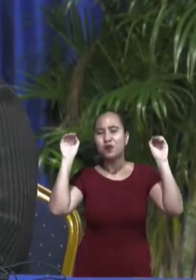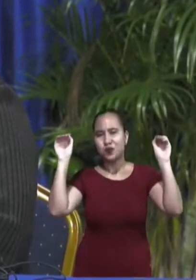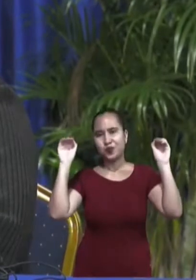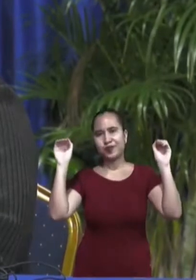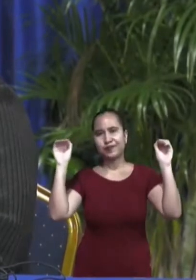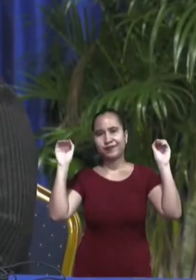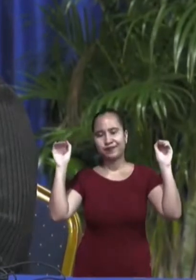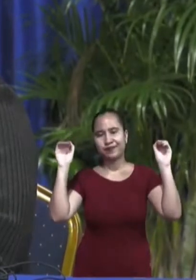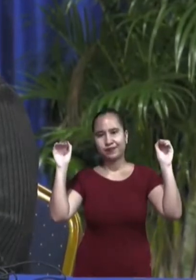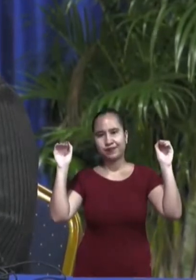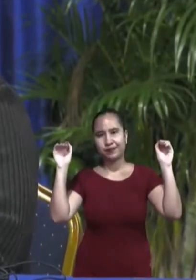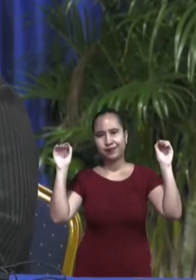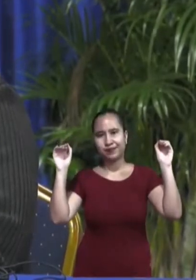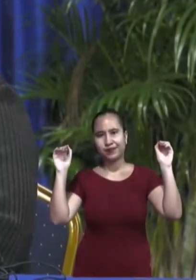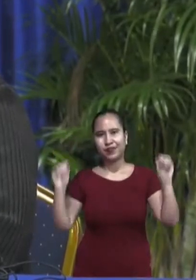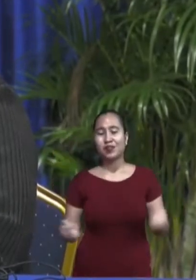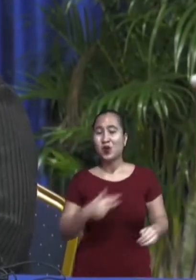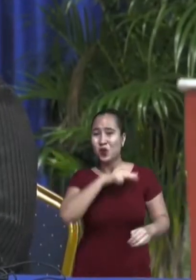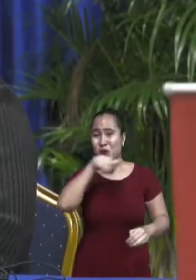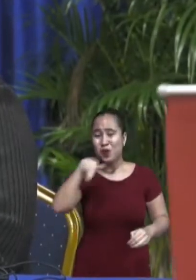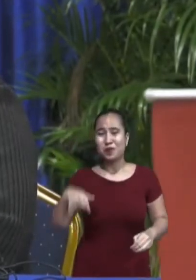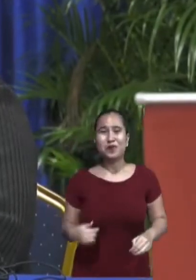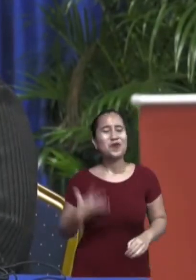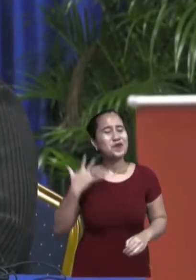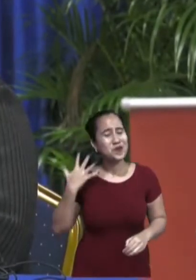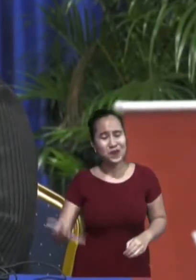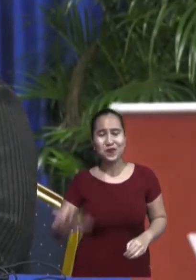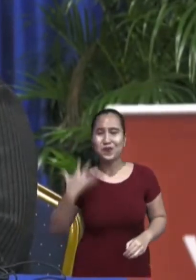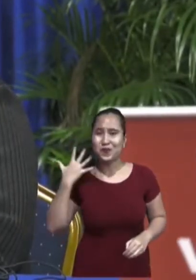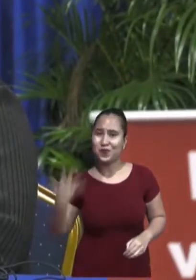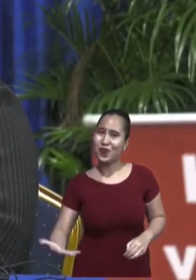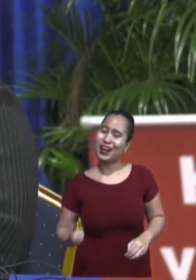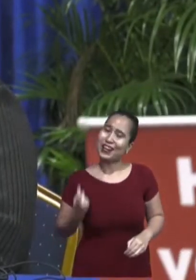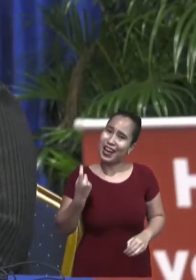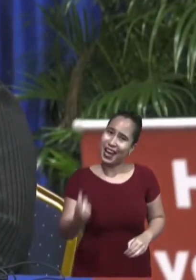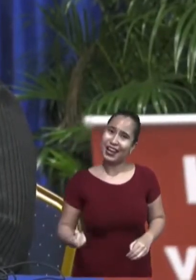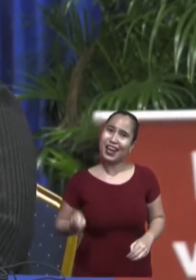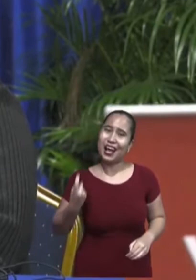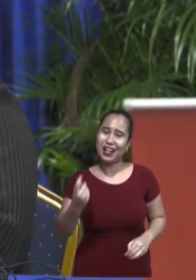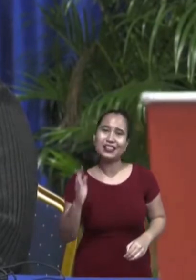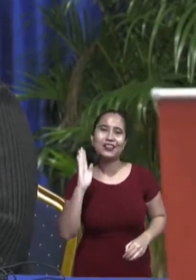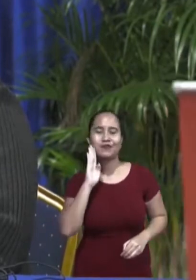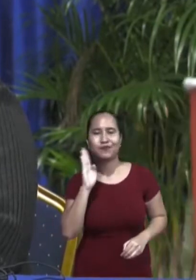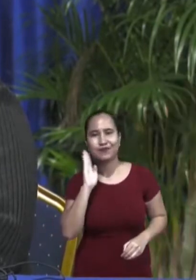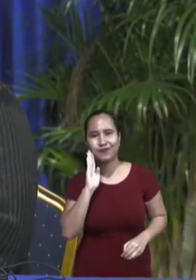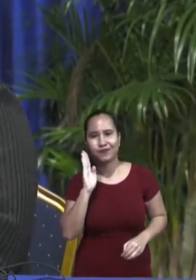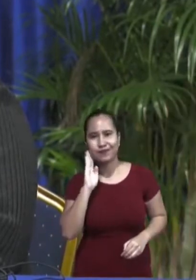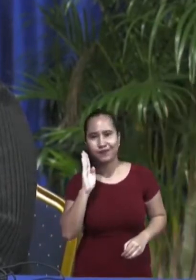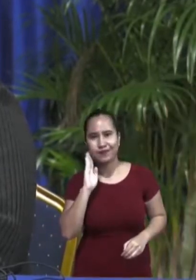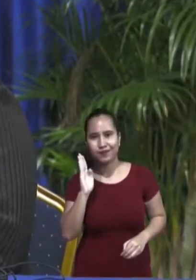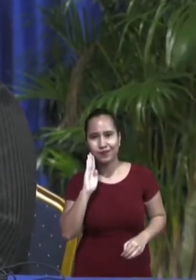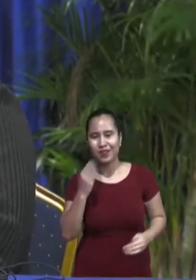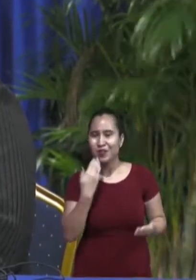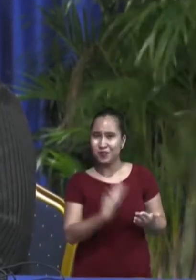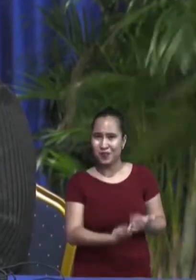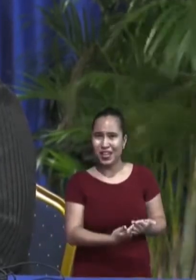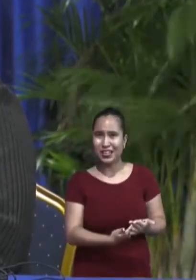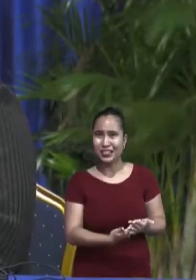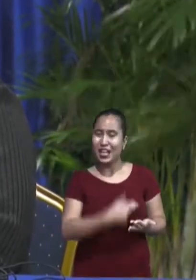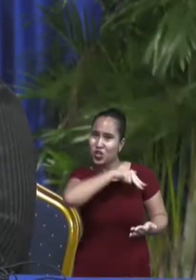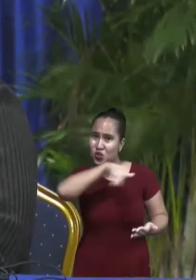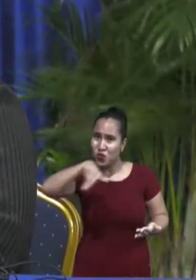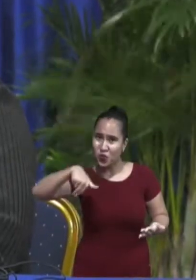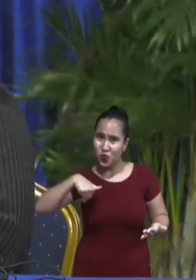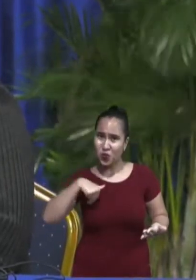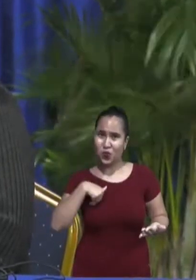ondanks herhaaldelijk gewezen te zijn op, gewezen te worden op het feit dat wij dus medewerking vragen